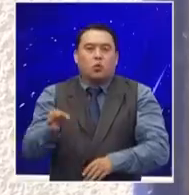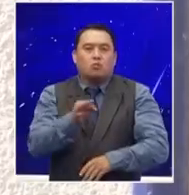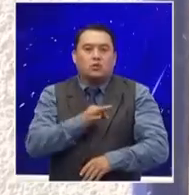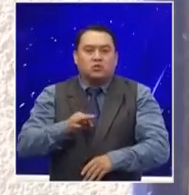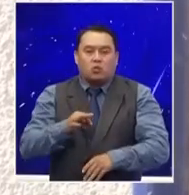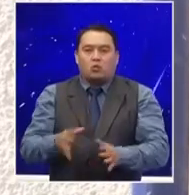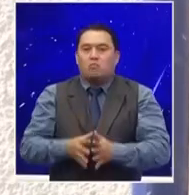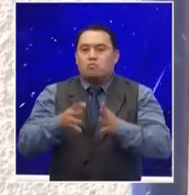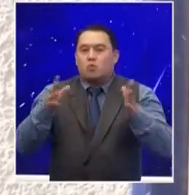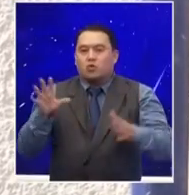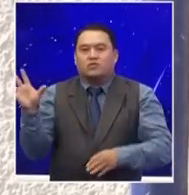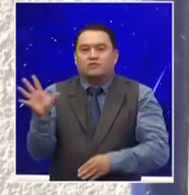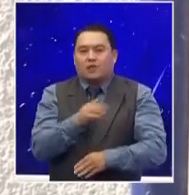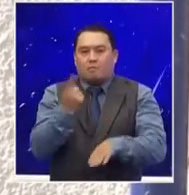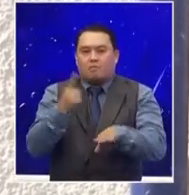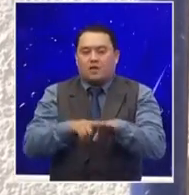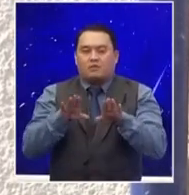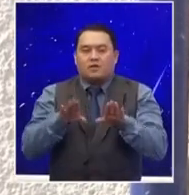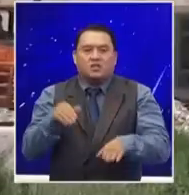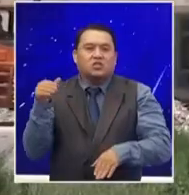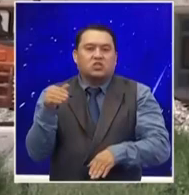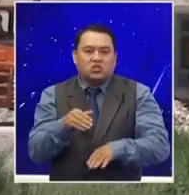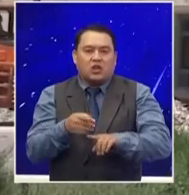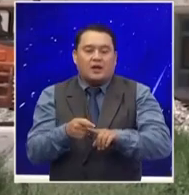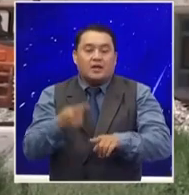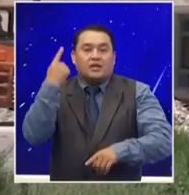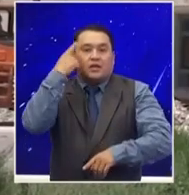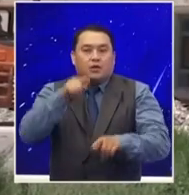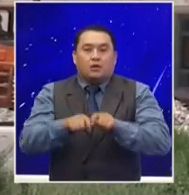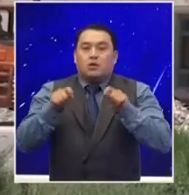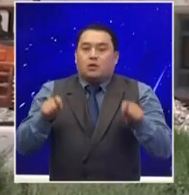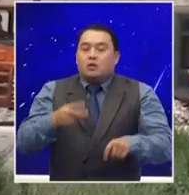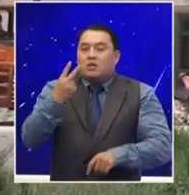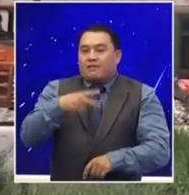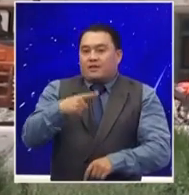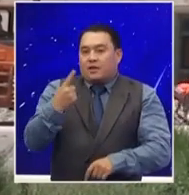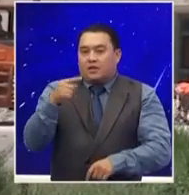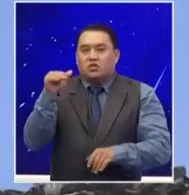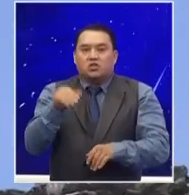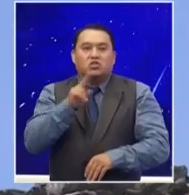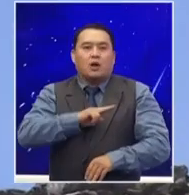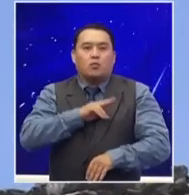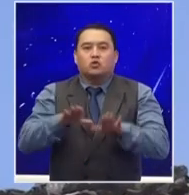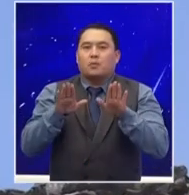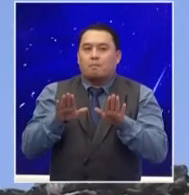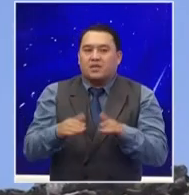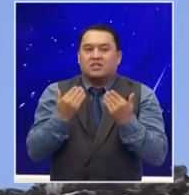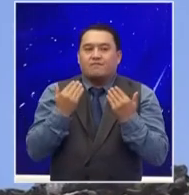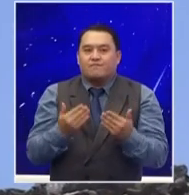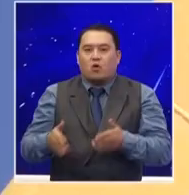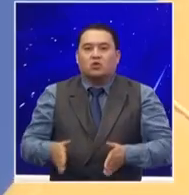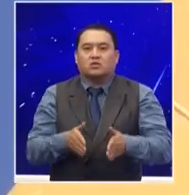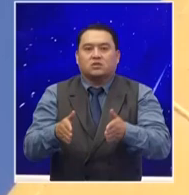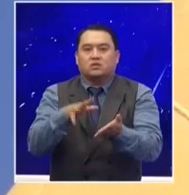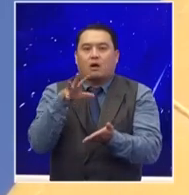всего в Алматинской области, свыше 1000. За счет реализации идей создано почти 21 тысяча рабочих мест. На сегодняшний день по дорожной